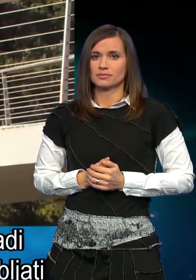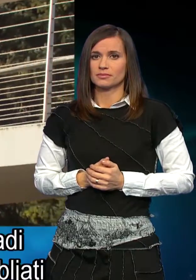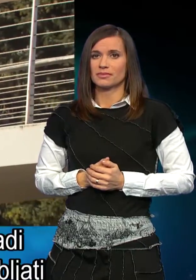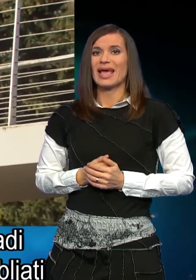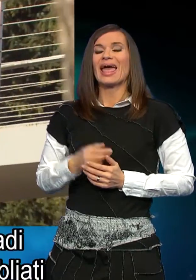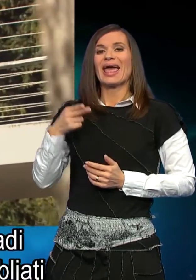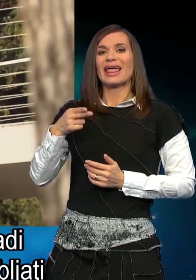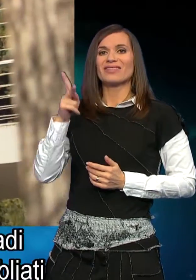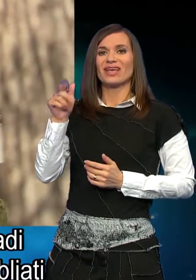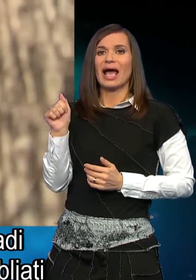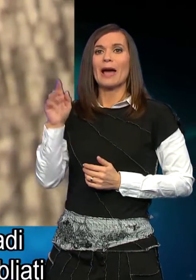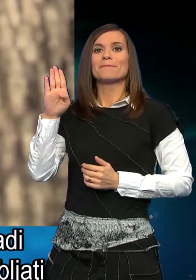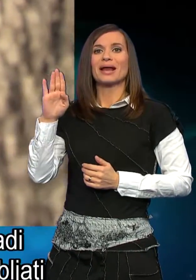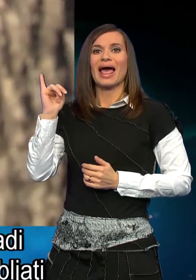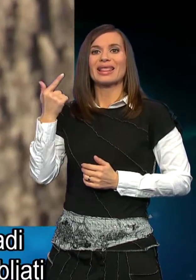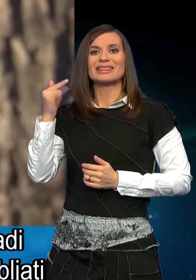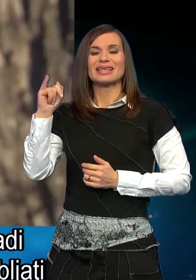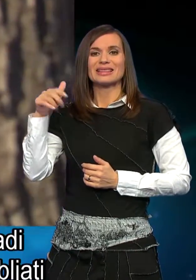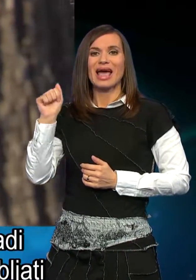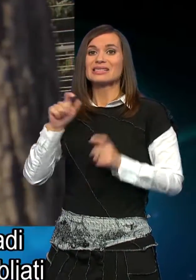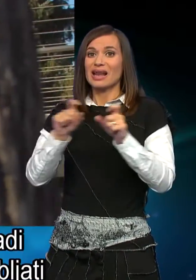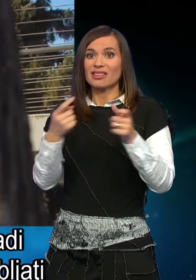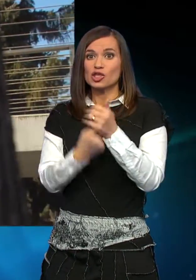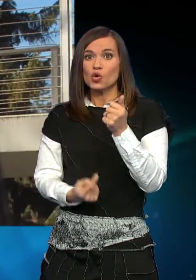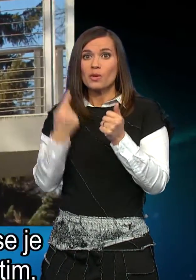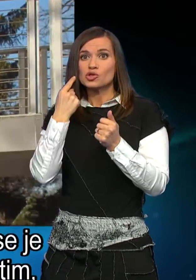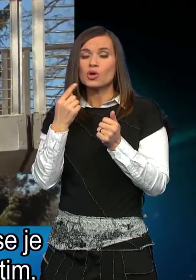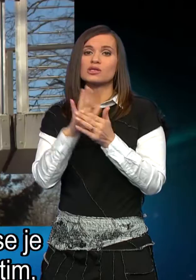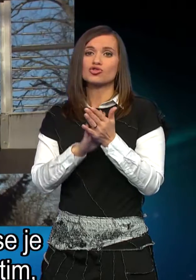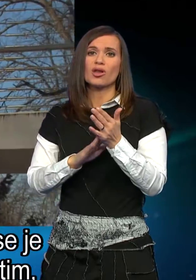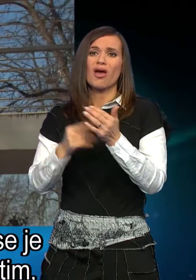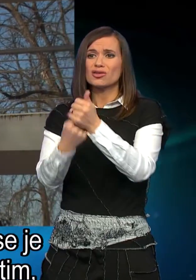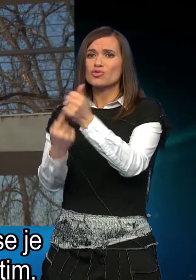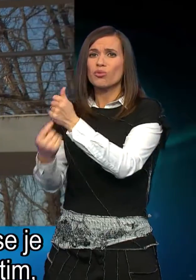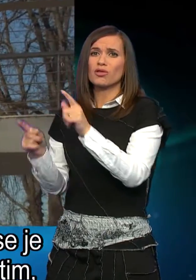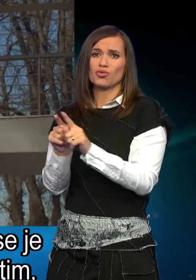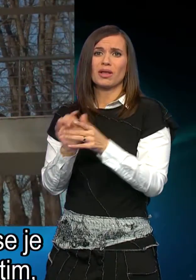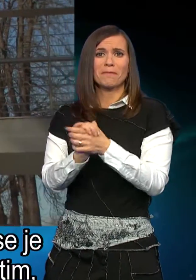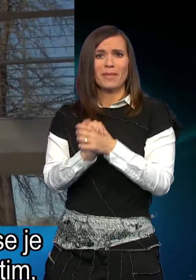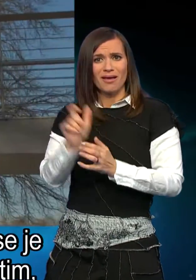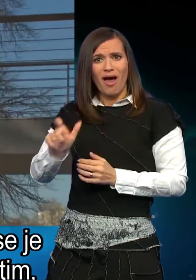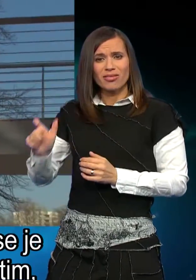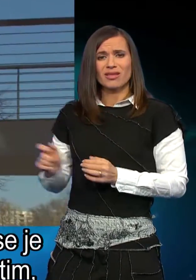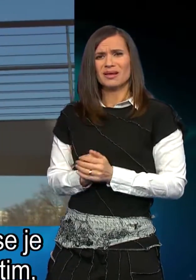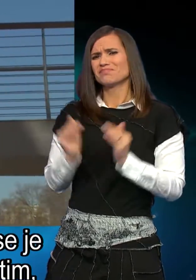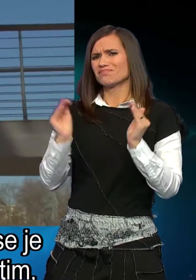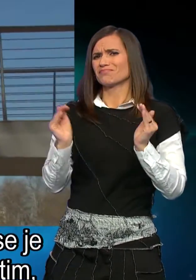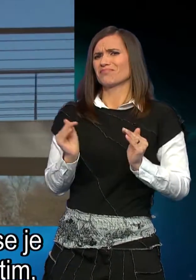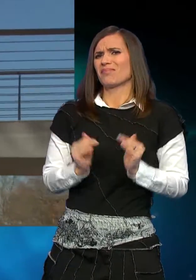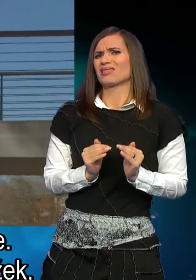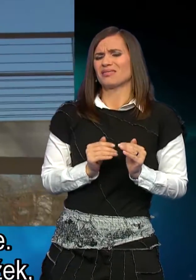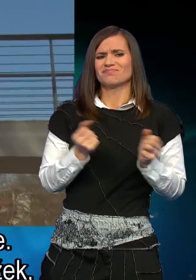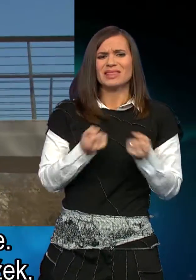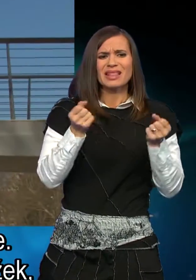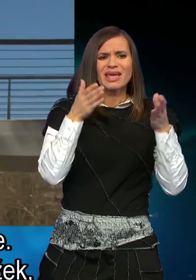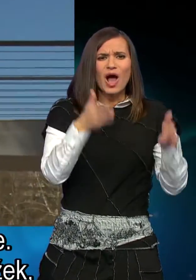Hedvika Bratina je zaradi izgube sluha začela izgubljati tudi prijatelje. Vse manj se je posvečala tudi dejavnostim, ki so